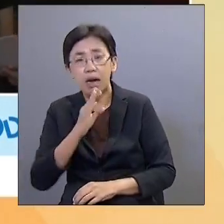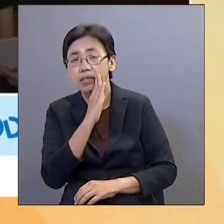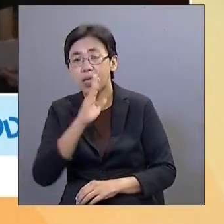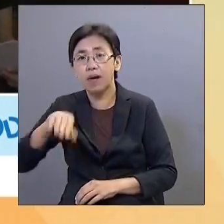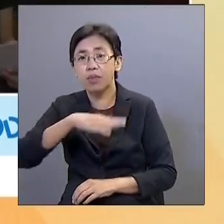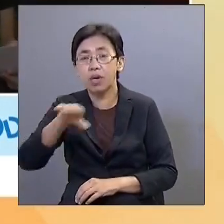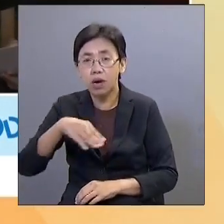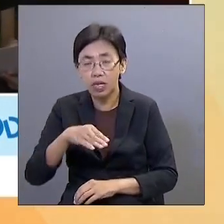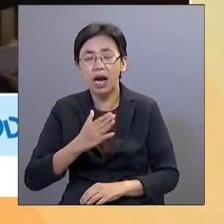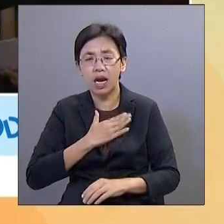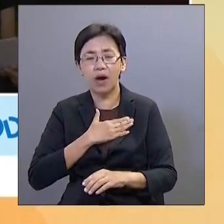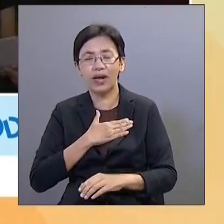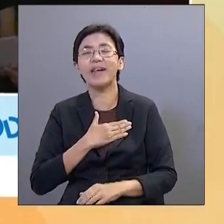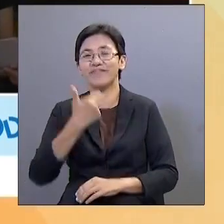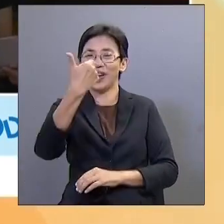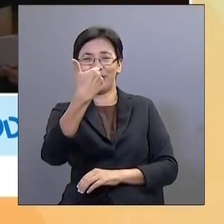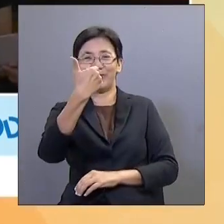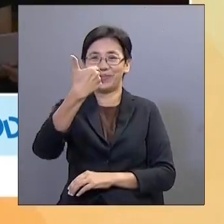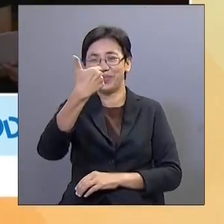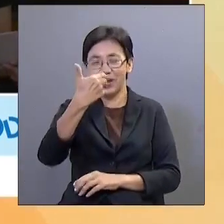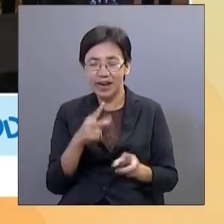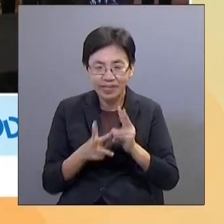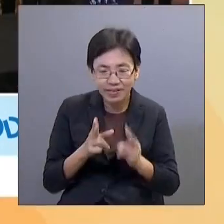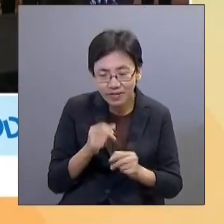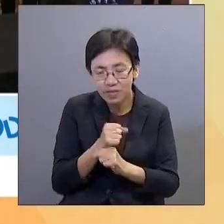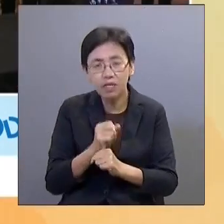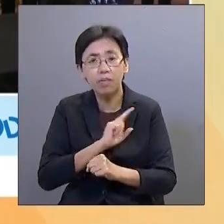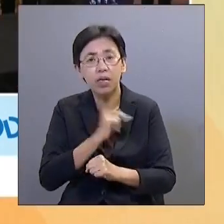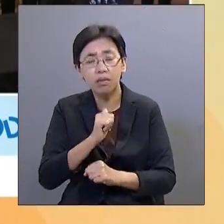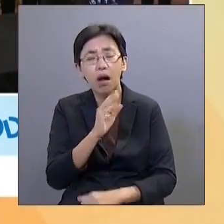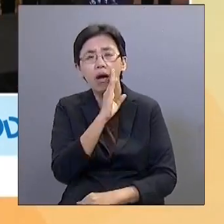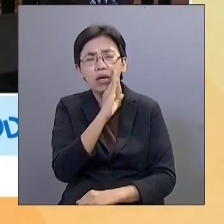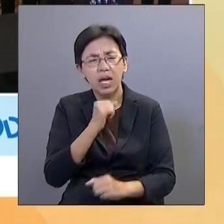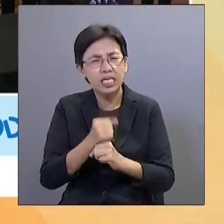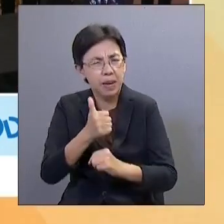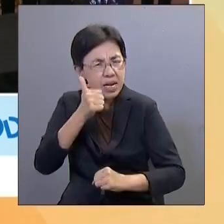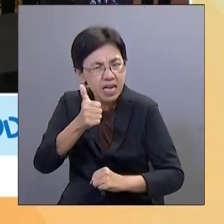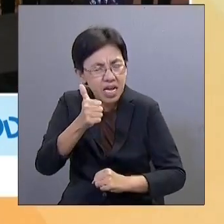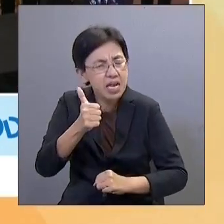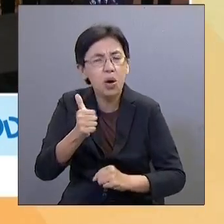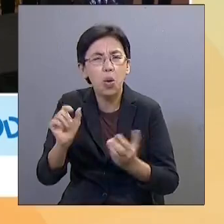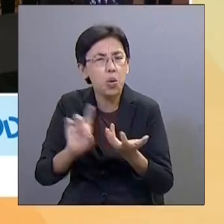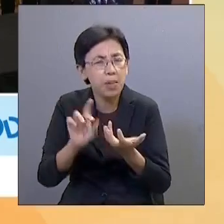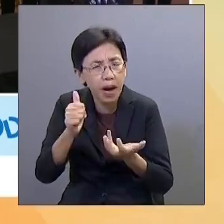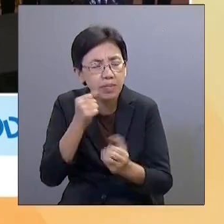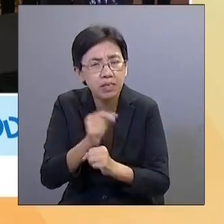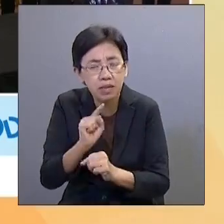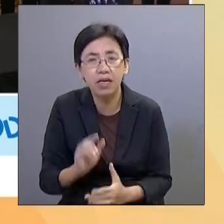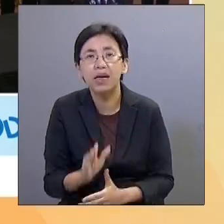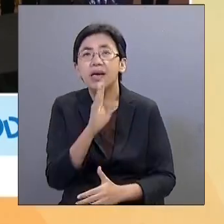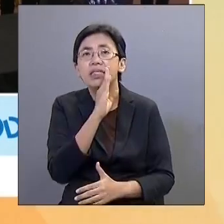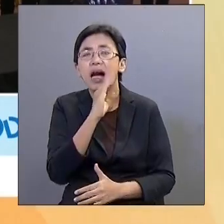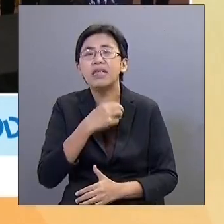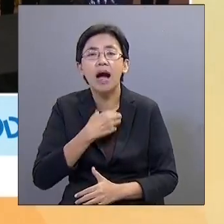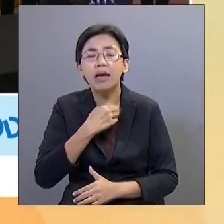ามารถเป็นสื่อได ้ ถ้าเรามองในมุมมองคนผลิตสื่อเราจะทำสื่ออย่างไรให้มีคุณภาพเหมือนอารมณ์ว่าคนกินเราอยากกินแบบ